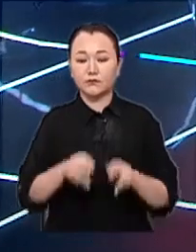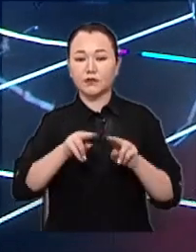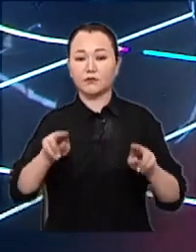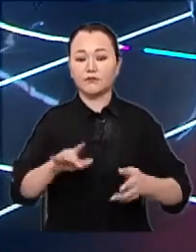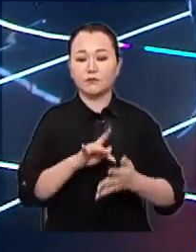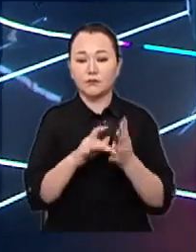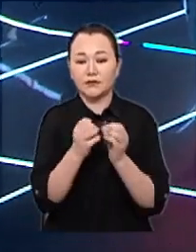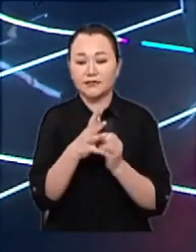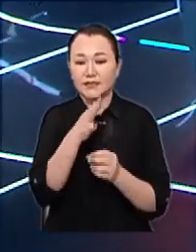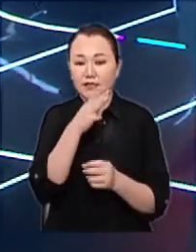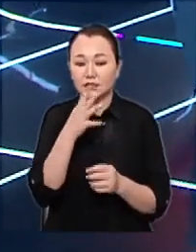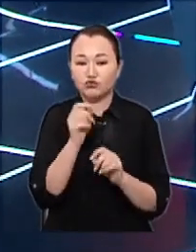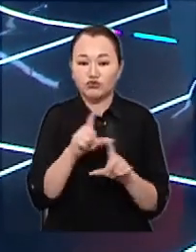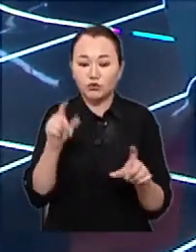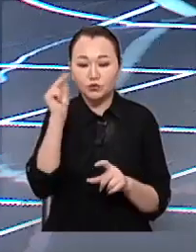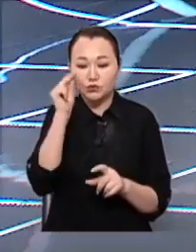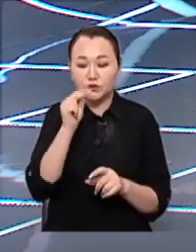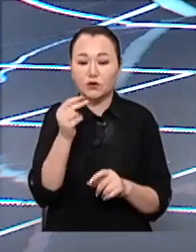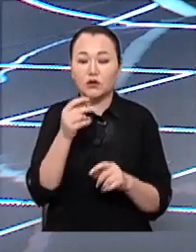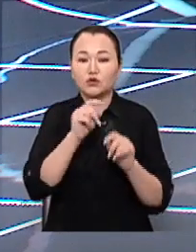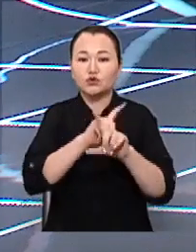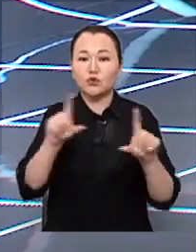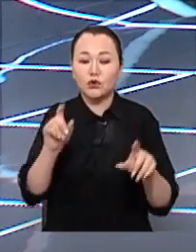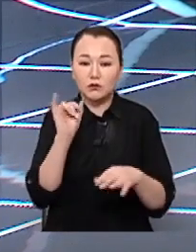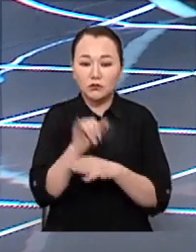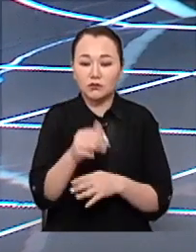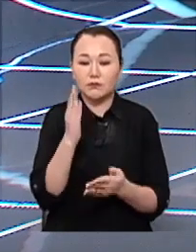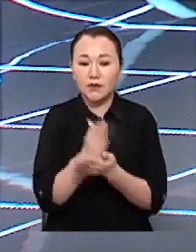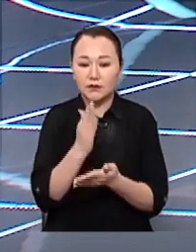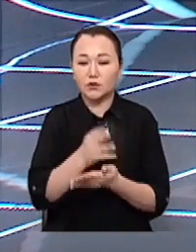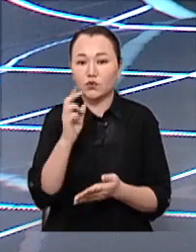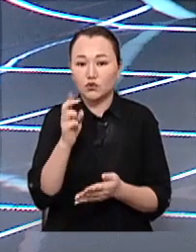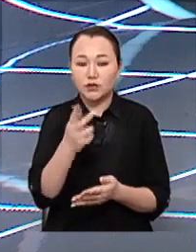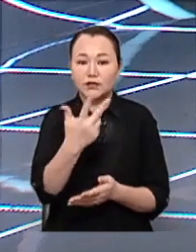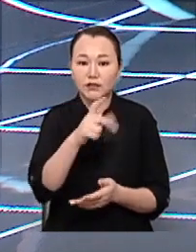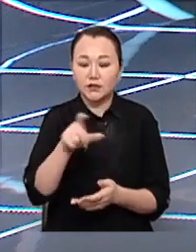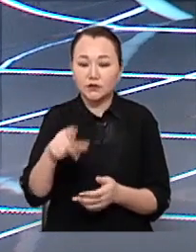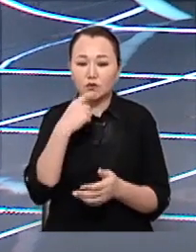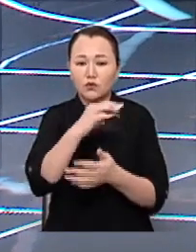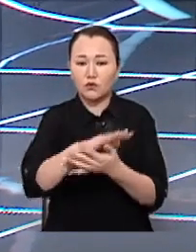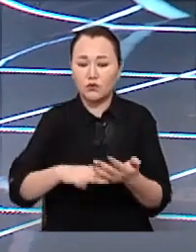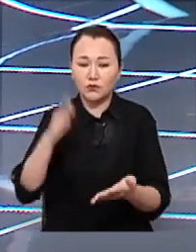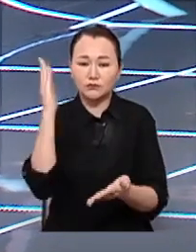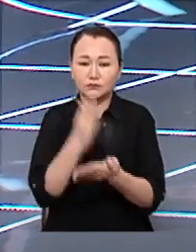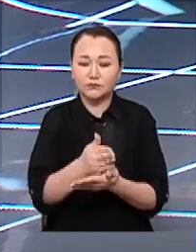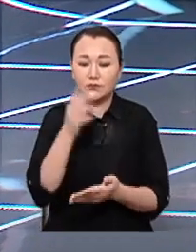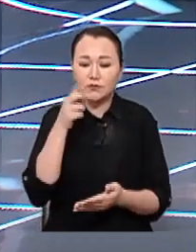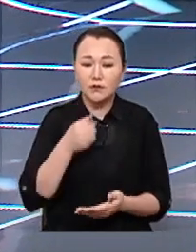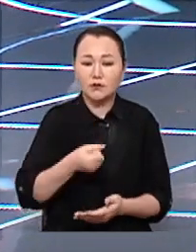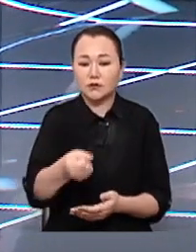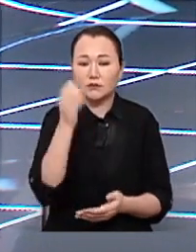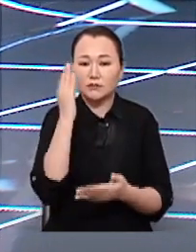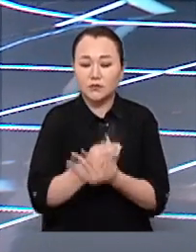Петропавлда 15 жастағы мектеп оқушысы сабаққа балта мен пышақ әкеліп, үш оқушыны қанжос етіп жаралады. Жеткіншек балта